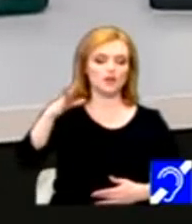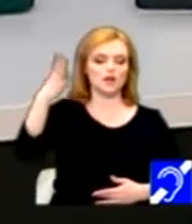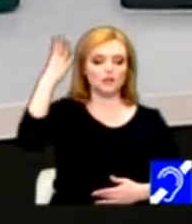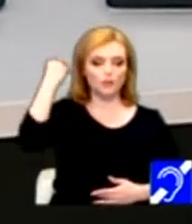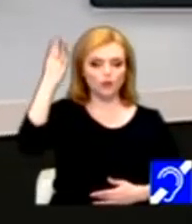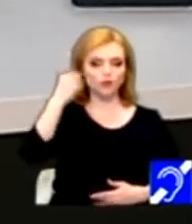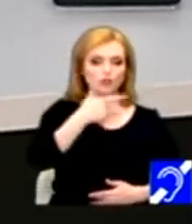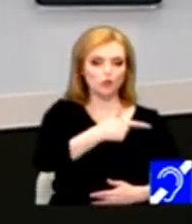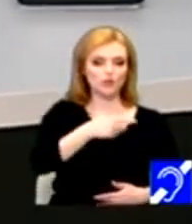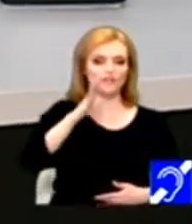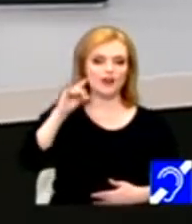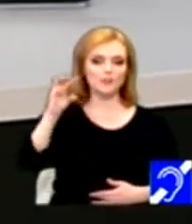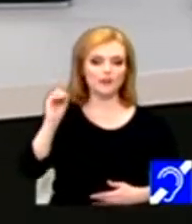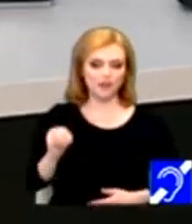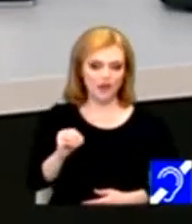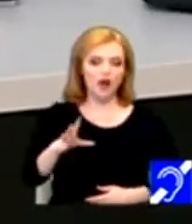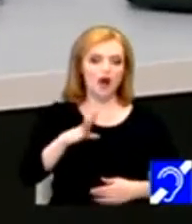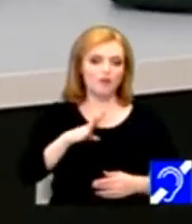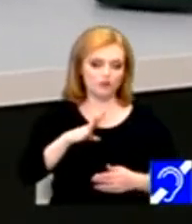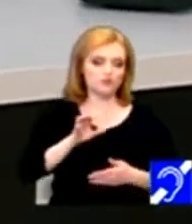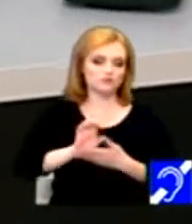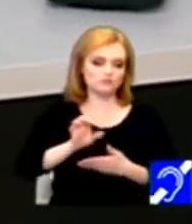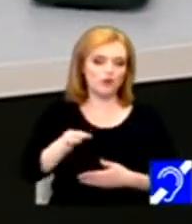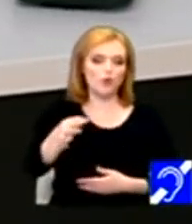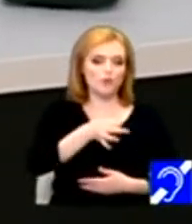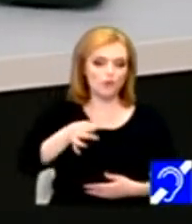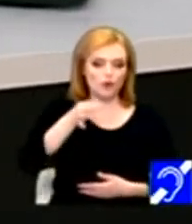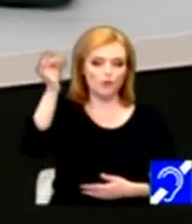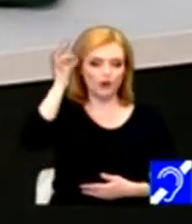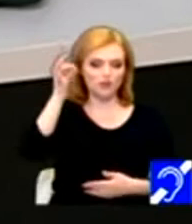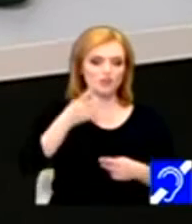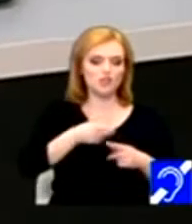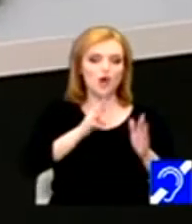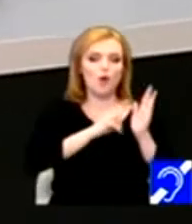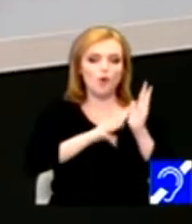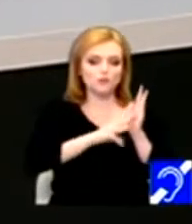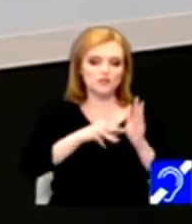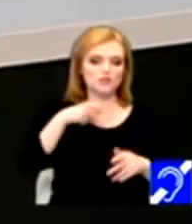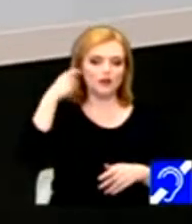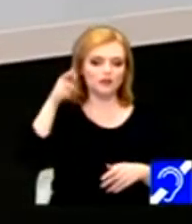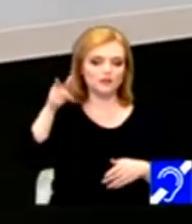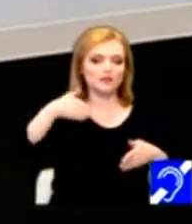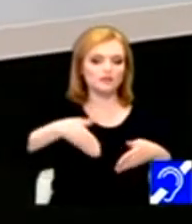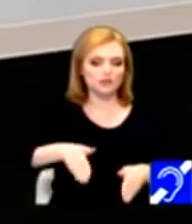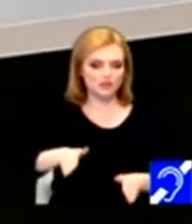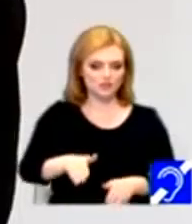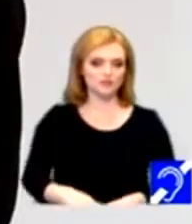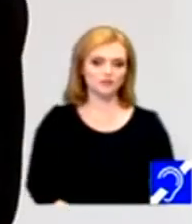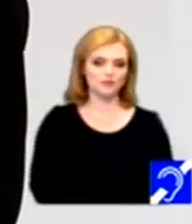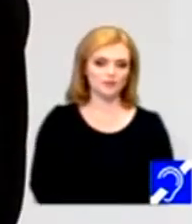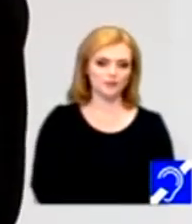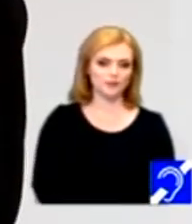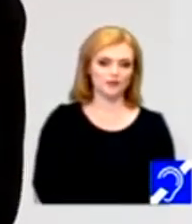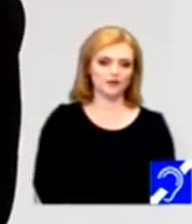Republica Moldova, Gheorghe Vrabie, a fost emisă o monedă comemorativă dedicată celor 80 de ani de la naștere. Am fost copleșită